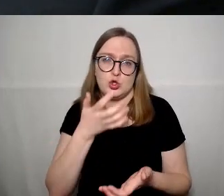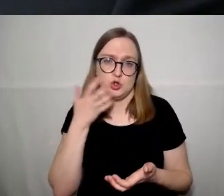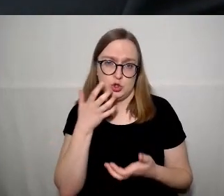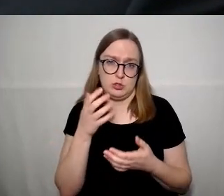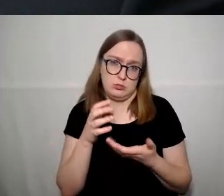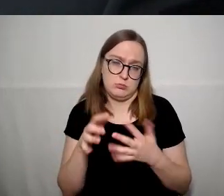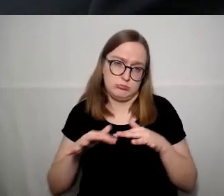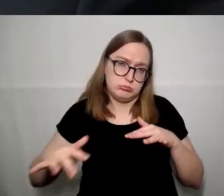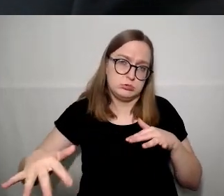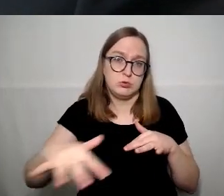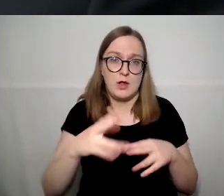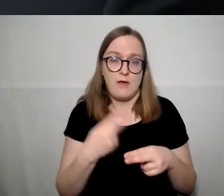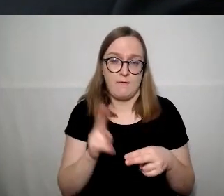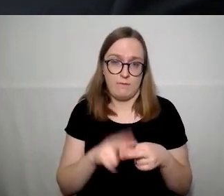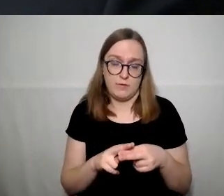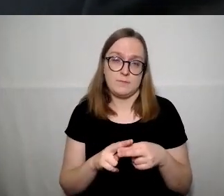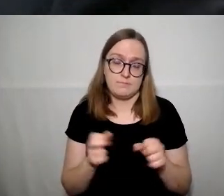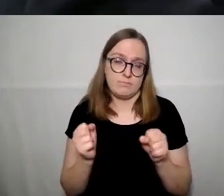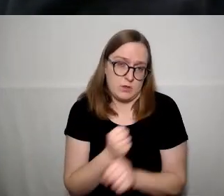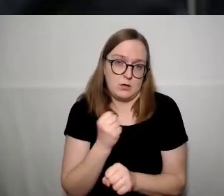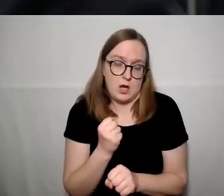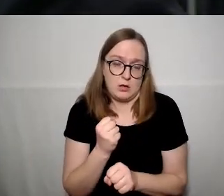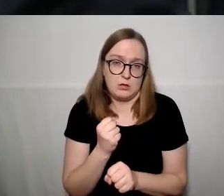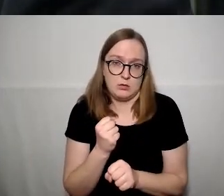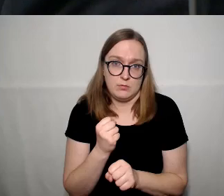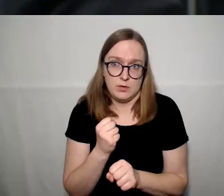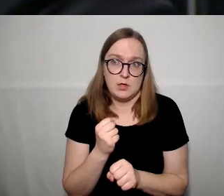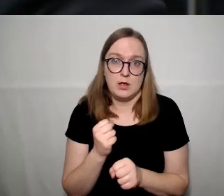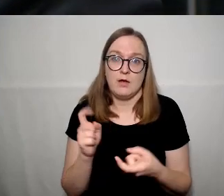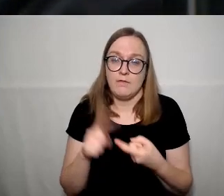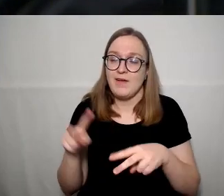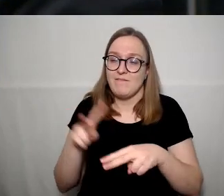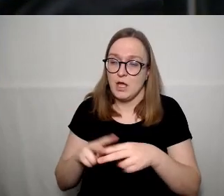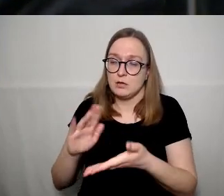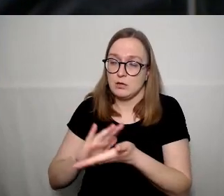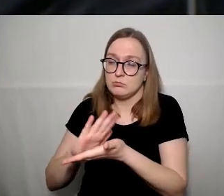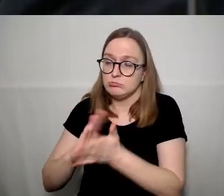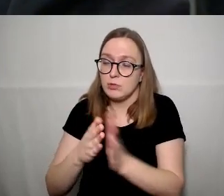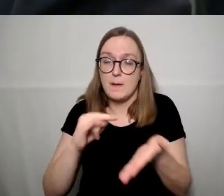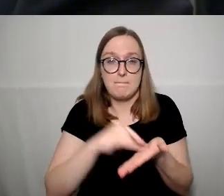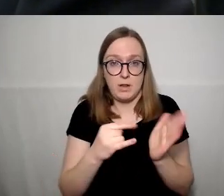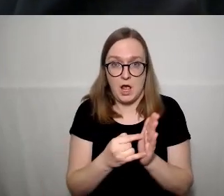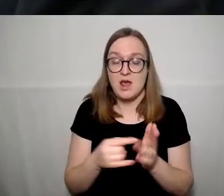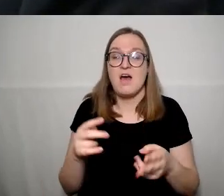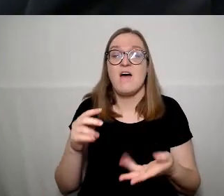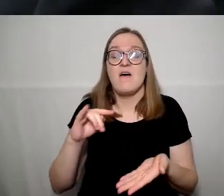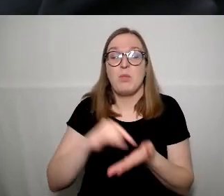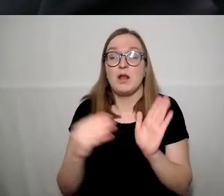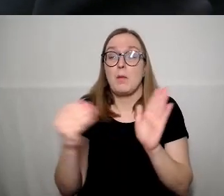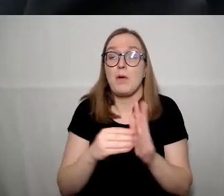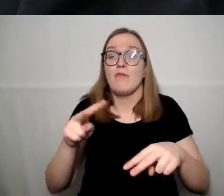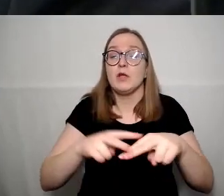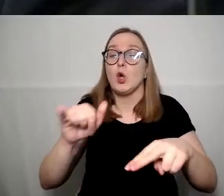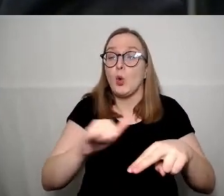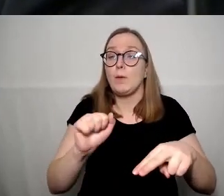gaminti, ir tą reikėtų daryti plėtojant teritorijas. Tai yra numatyti vietą, kur galėtų atsirasti papildomų